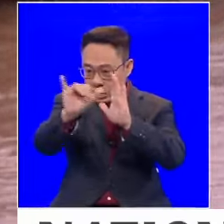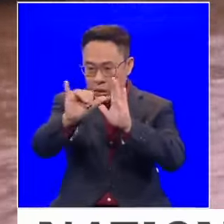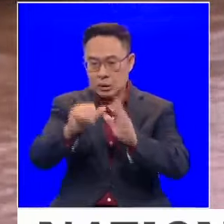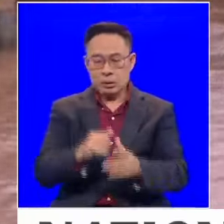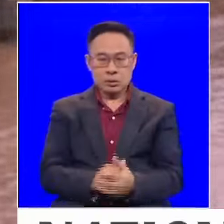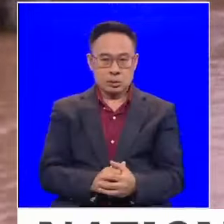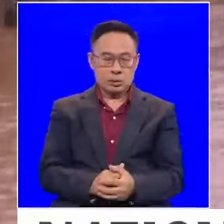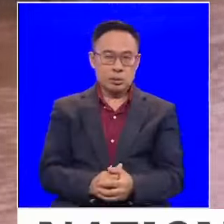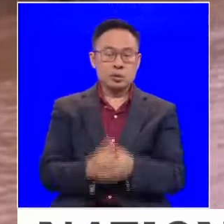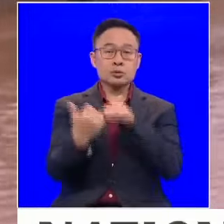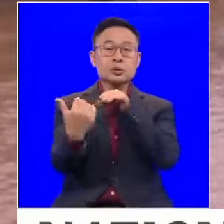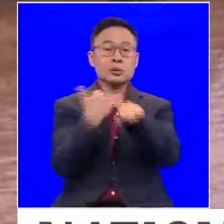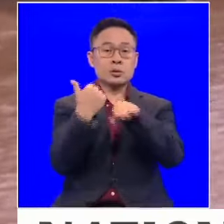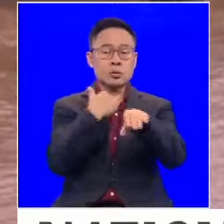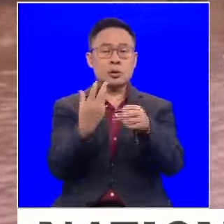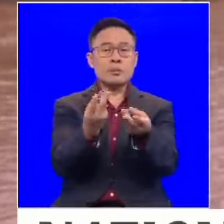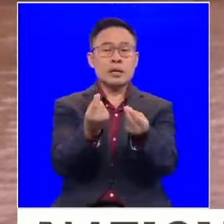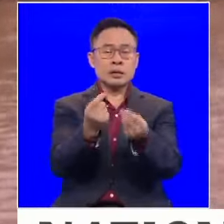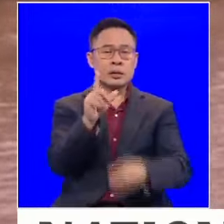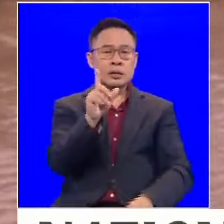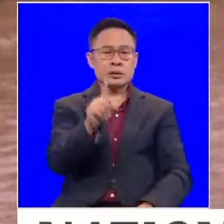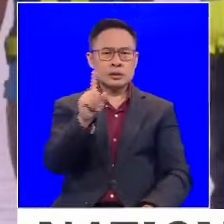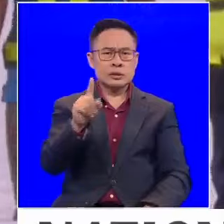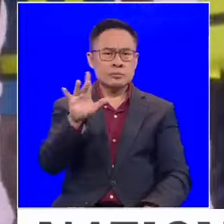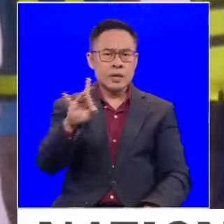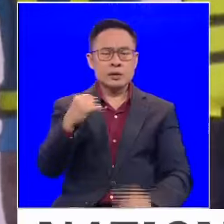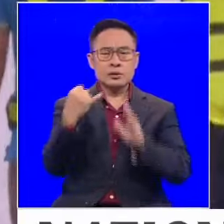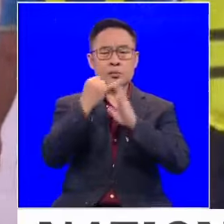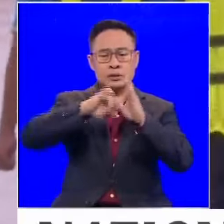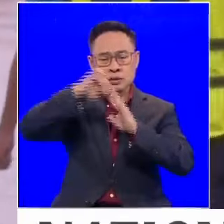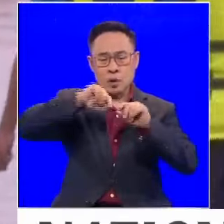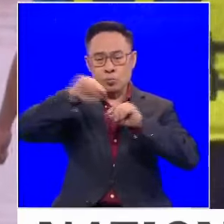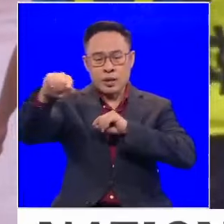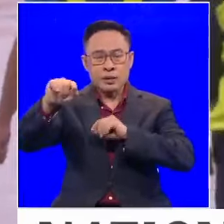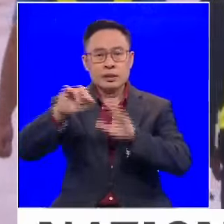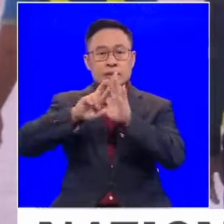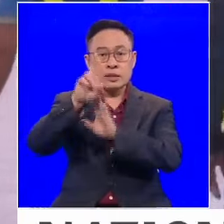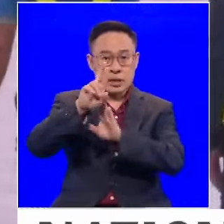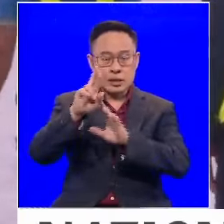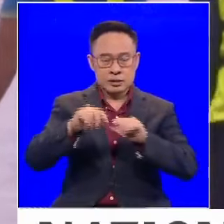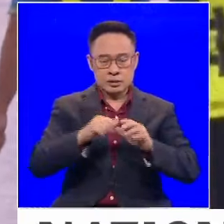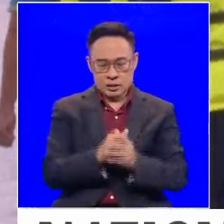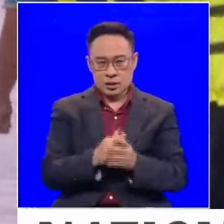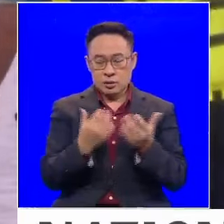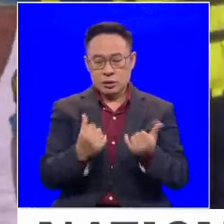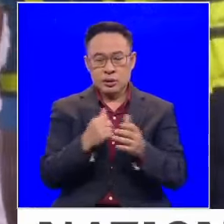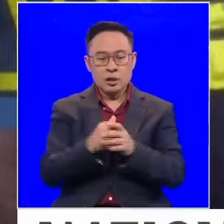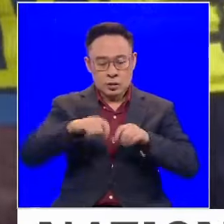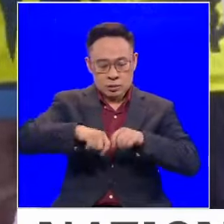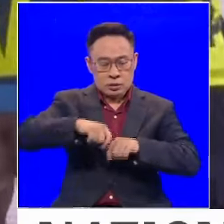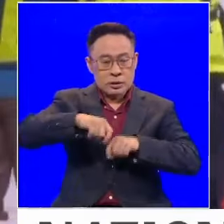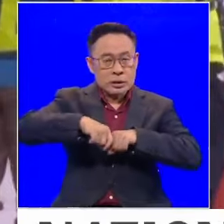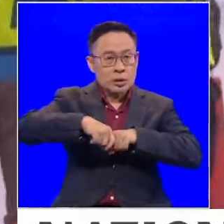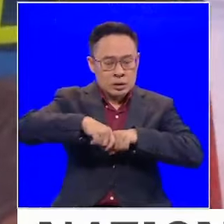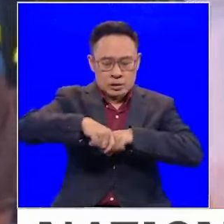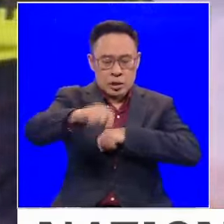ายเนี่ยนะคะตอนนี้บางจุดก็ยังมีน้ำท่วมพื้นผิวการจราจรอยู่นะคะ ก็จะมีสักระยะทางประมาณ2กิโลเมตรด้วยกันนะ